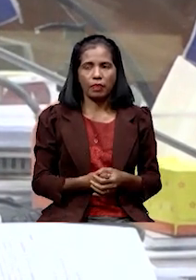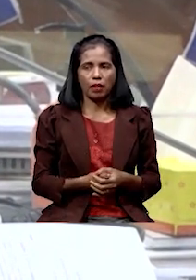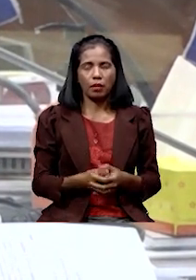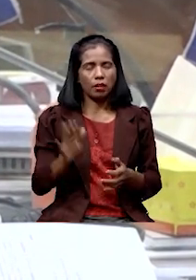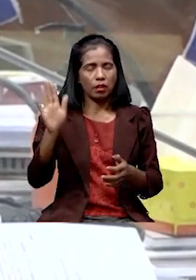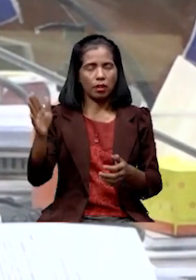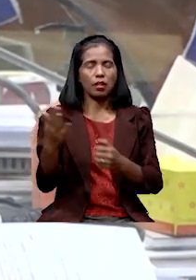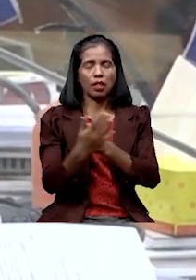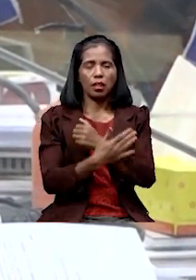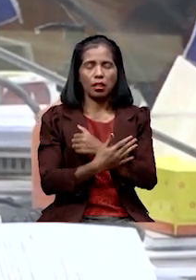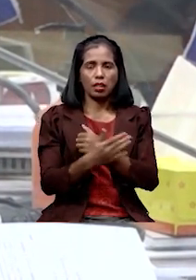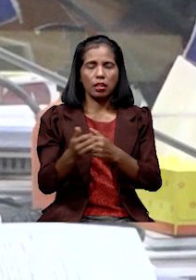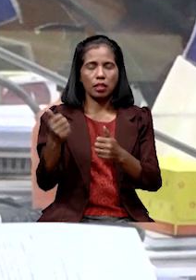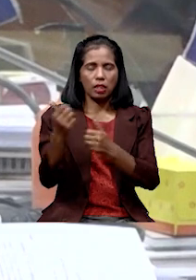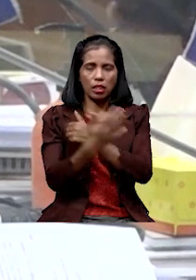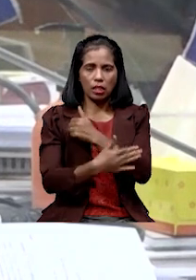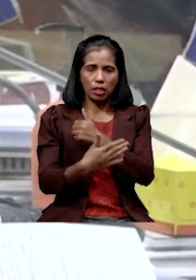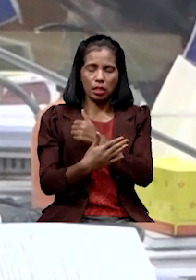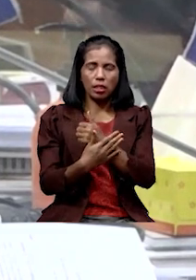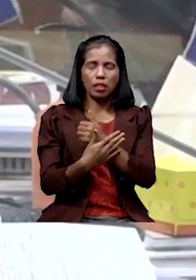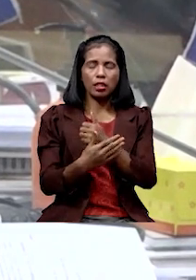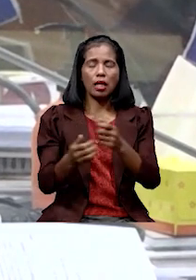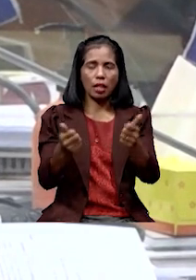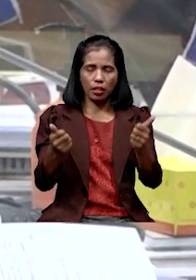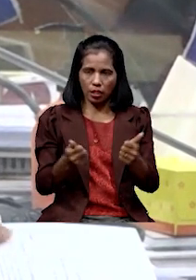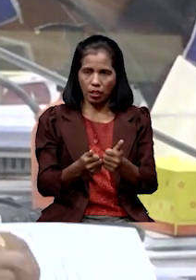Rairasi ne iha aldea